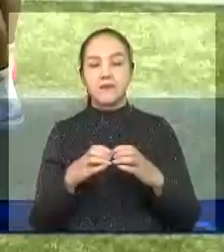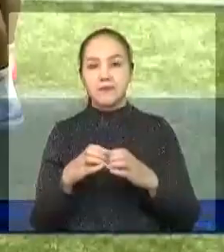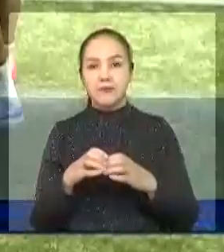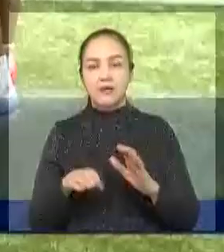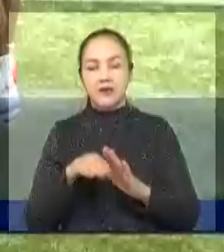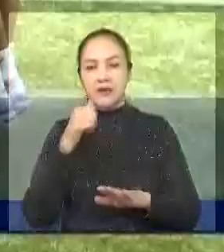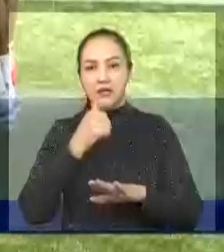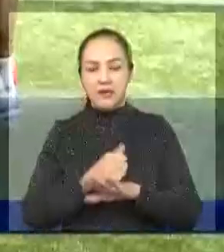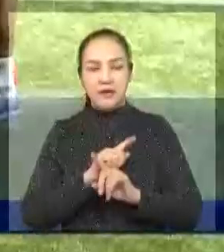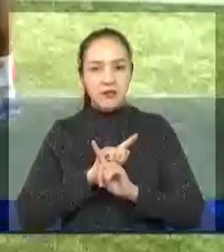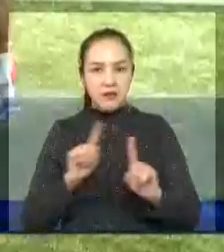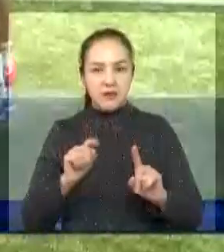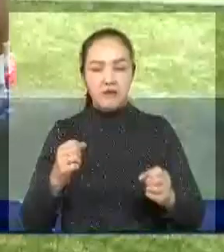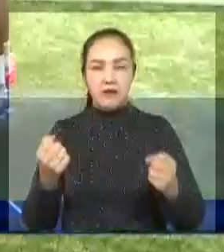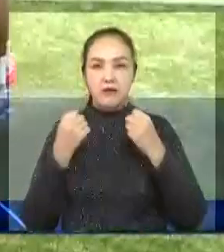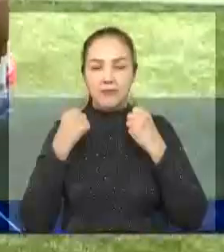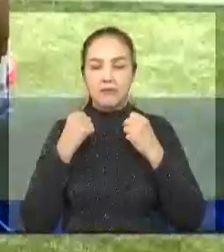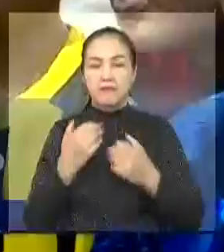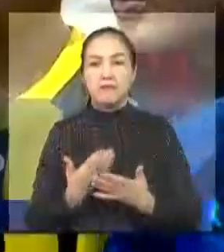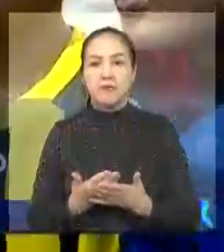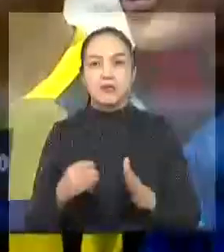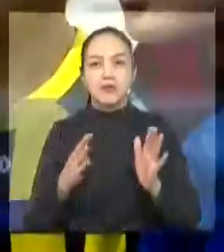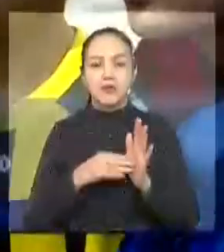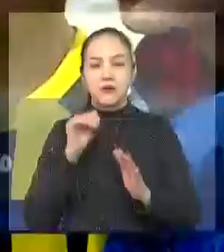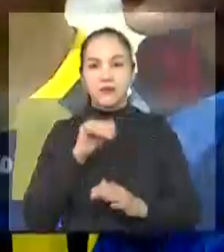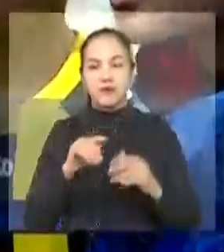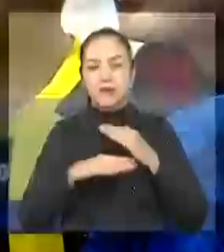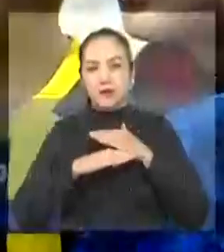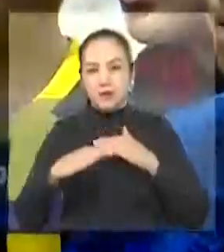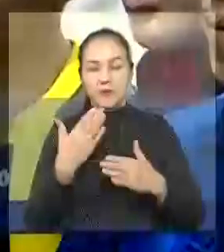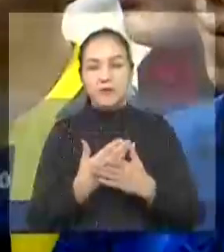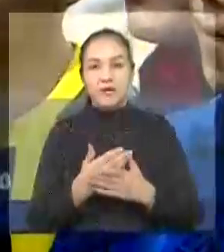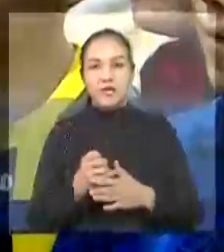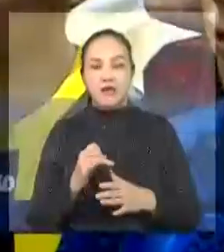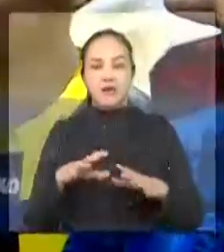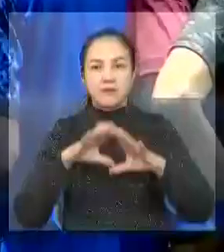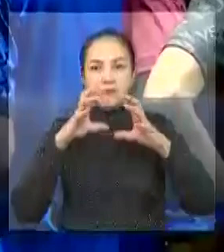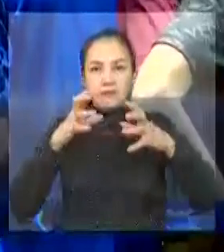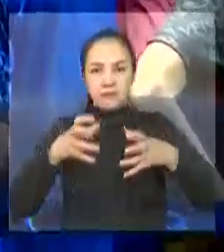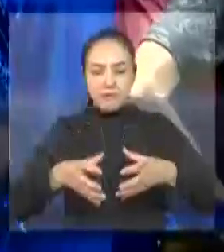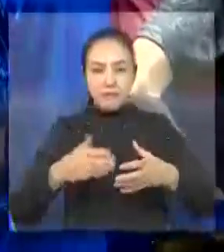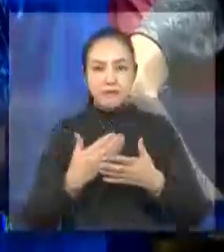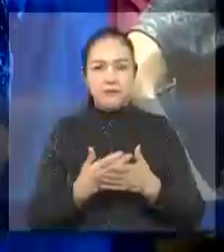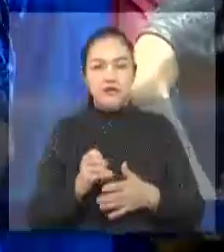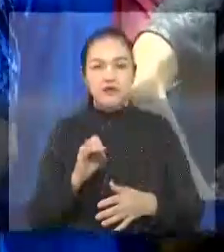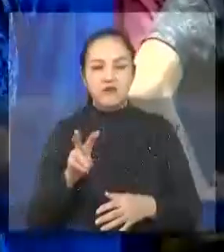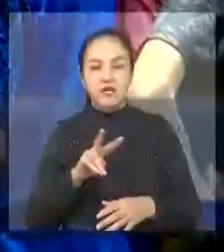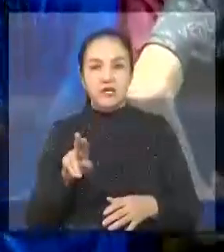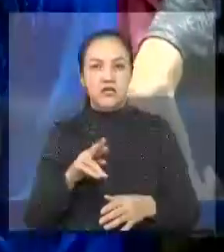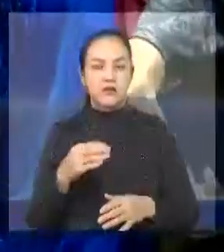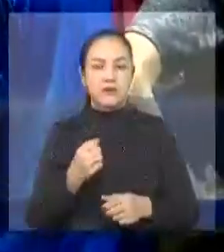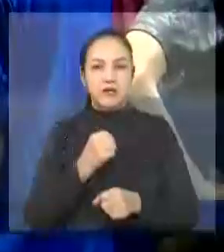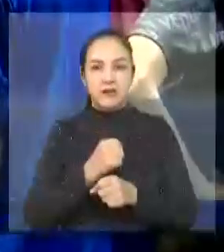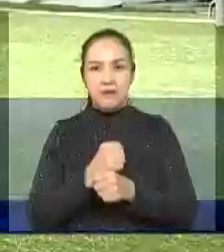академиясының ең басты ерекшелігі спорт алаңында. 9000 шаршы метрді құрайтын үрмелі шар тәрізді нысан словениялық